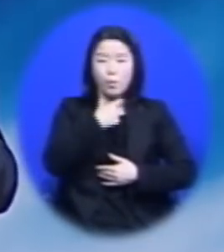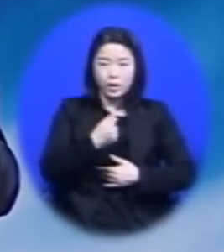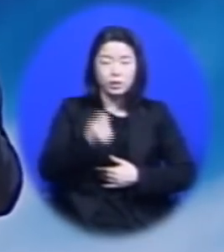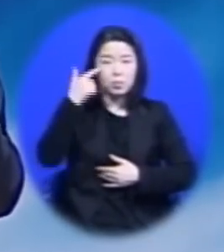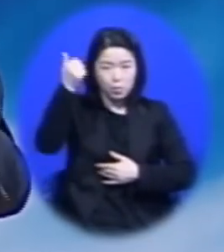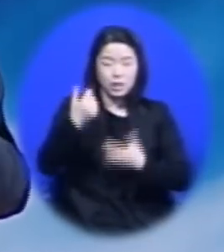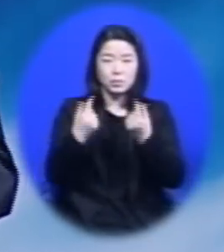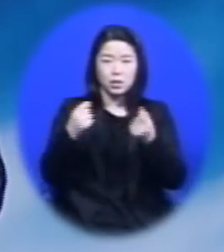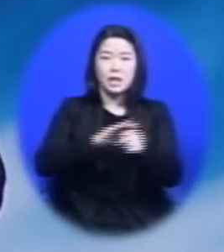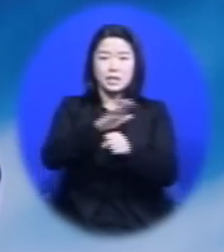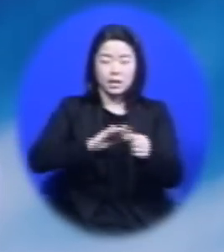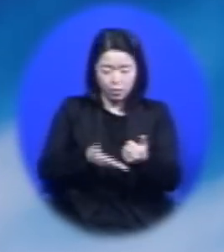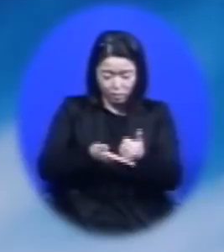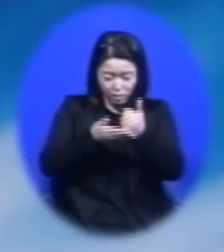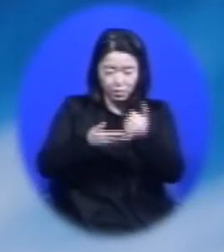사랑하고